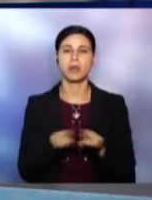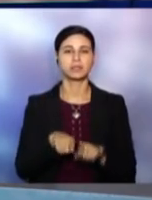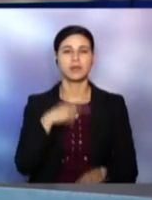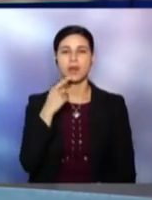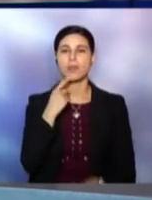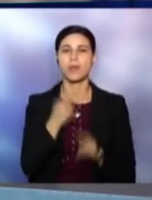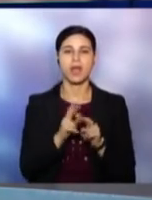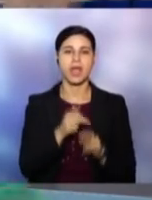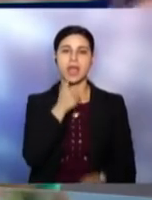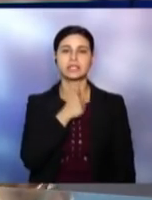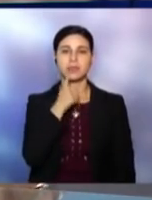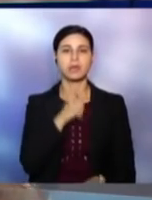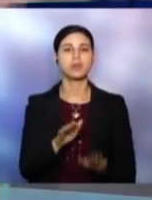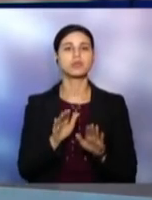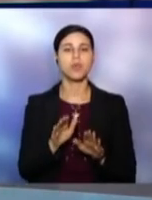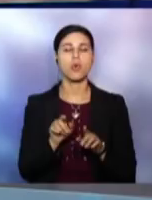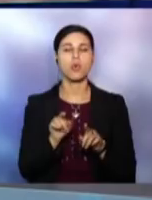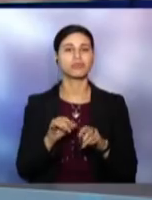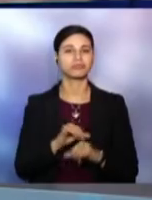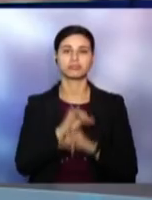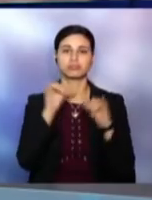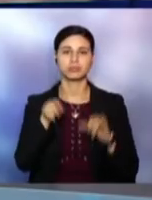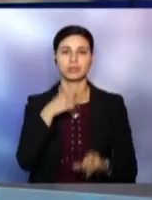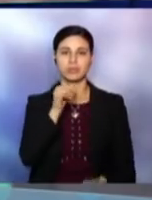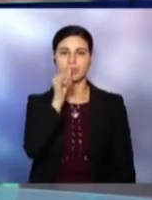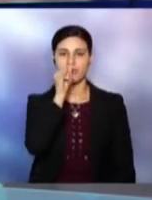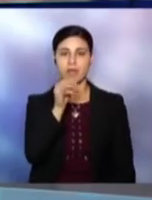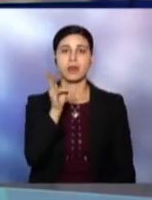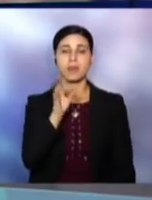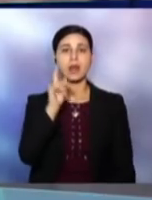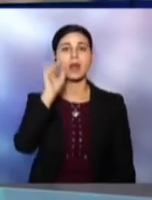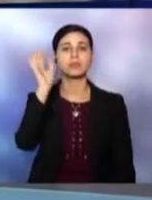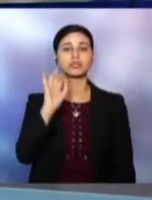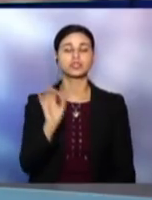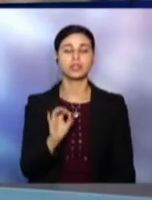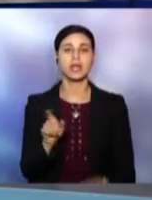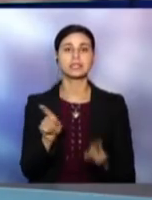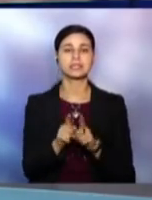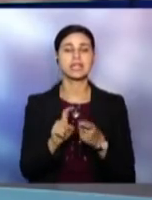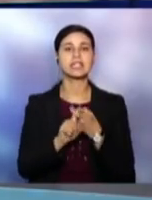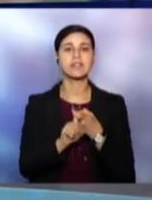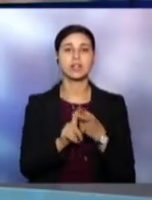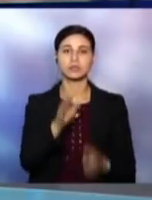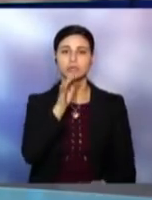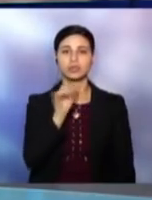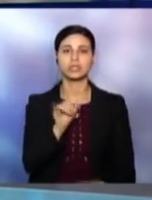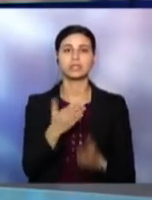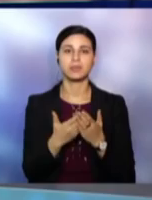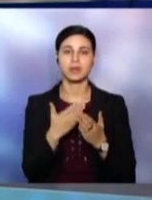რომ ექსპერიმენტია, ამიტომ ჯერ ვერ განვაზოგადებ. ამიტომ უხშირესად ინიშნება ხოლმე ისეთი ინფექციების დროს, სადაც ვთქვათ